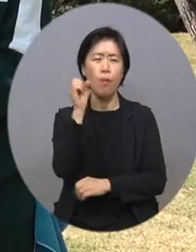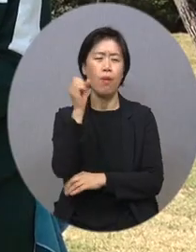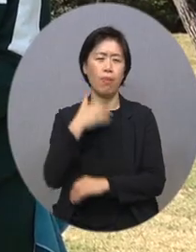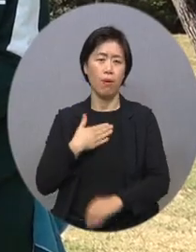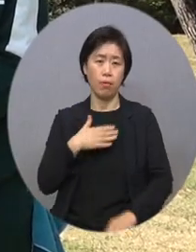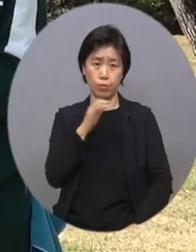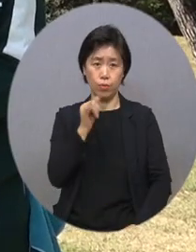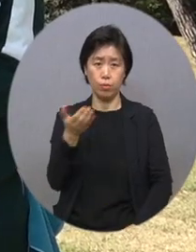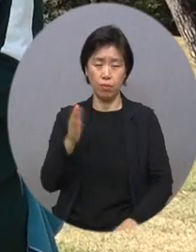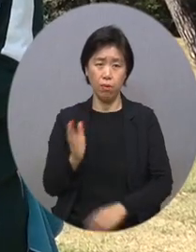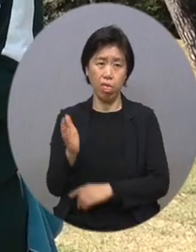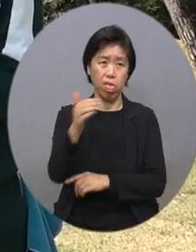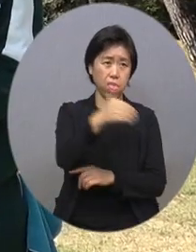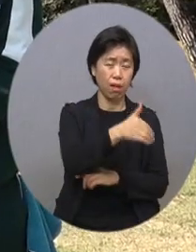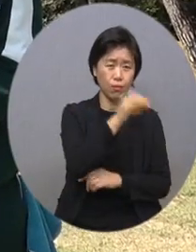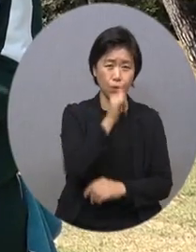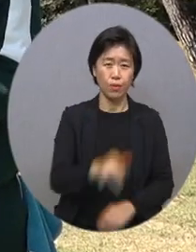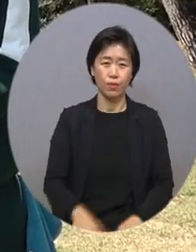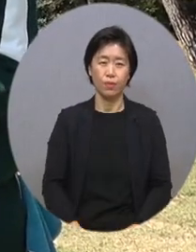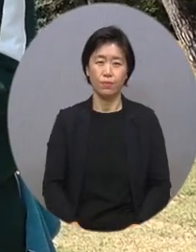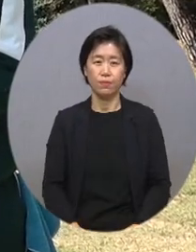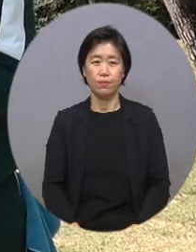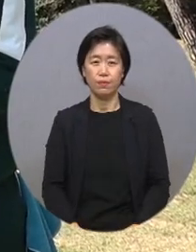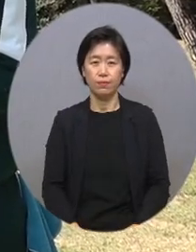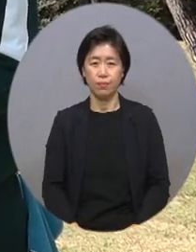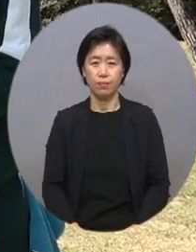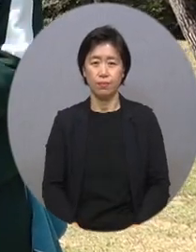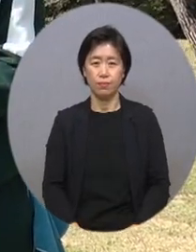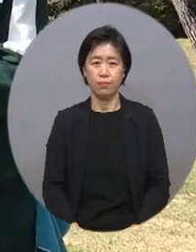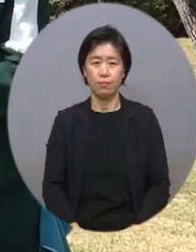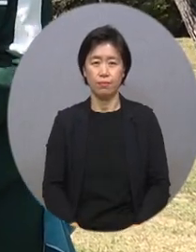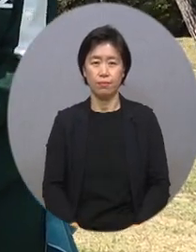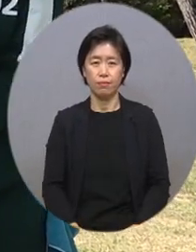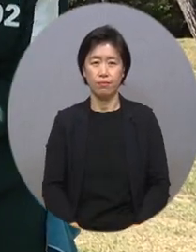아, 들어오세요? 오늘 들어오던데? 아, 그래요? 응. 약간 들어온.